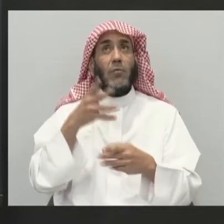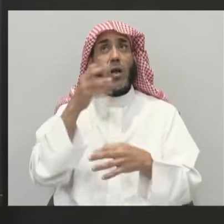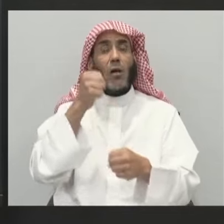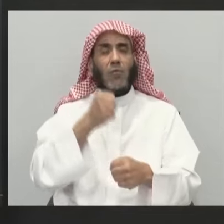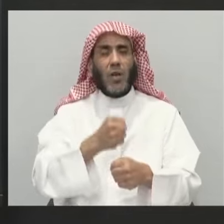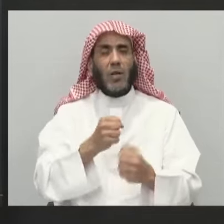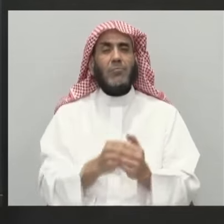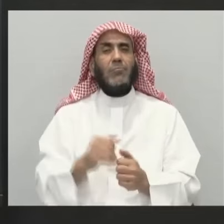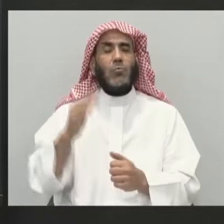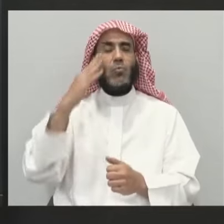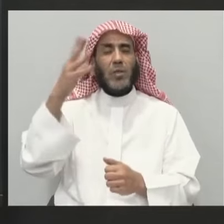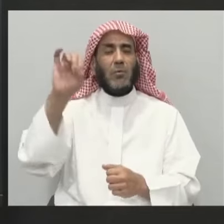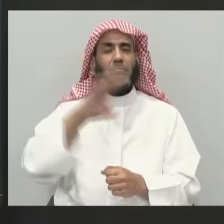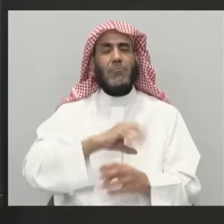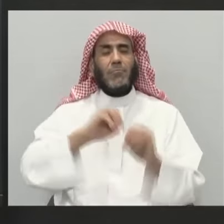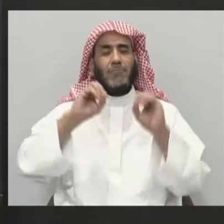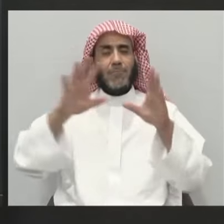رعايه الله والسلام عليكم ورحمه الله